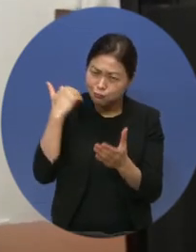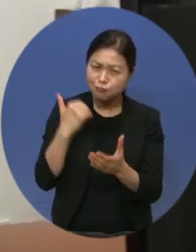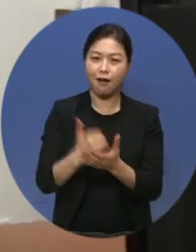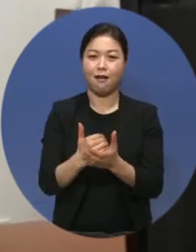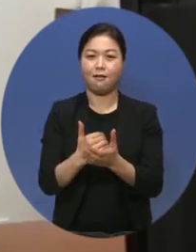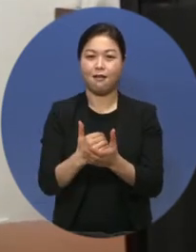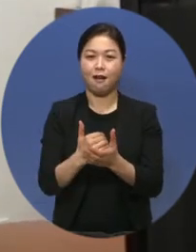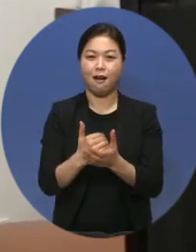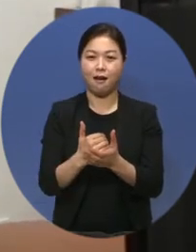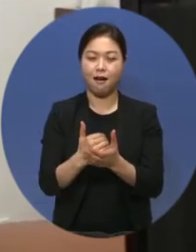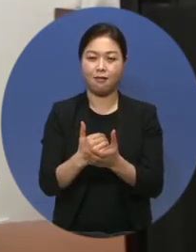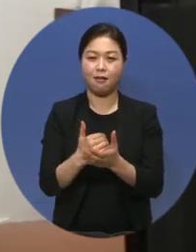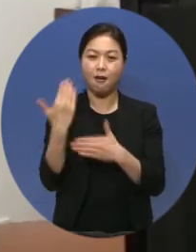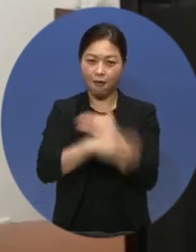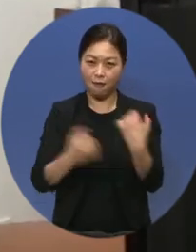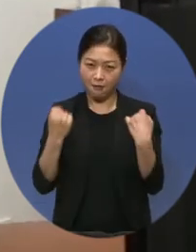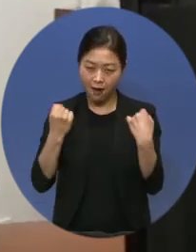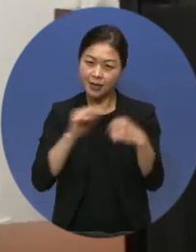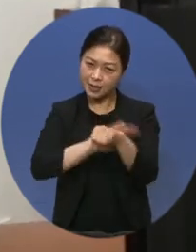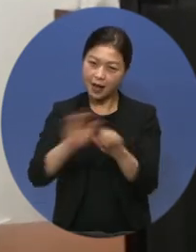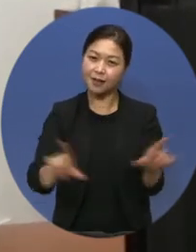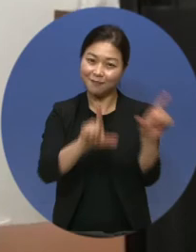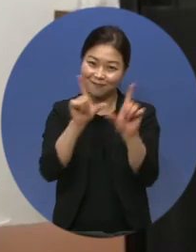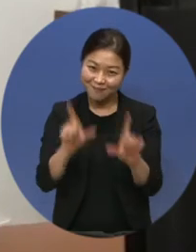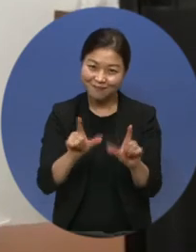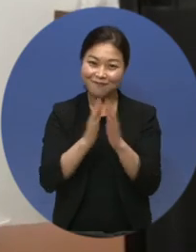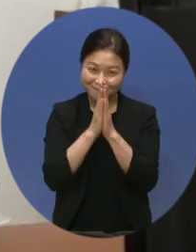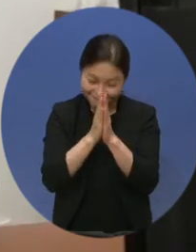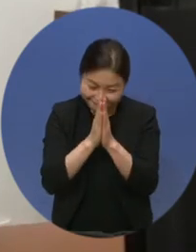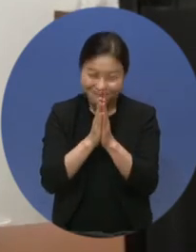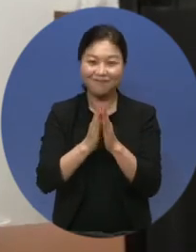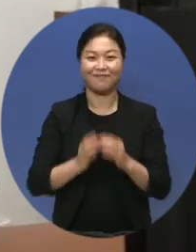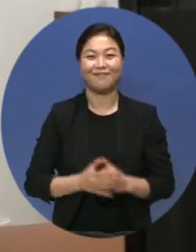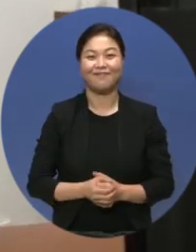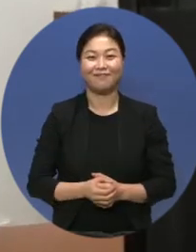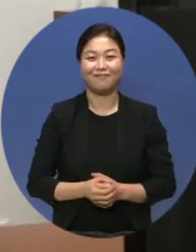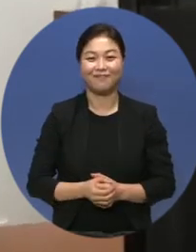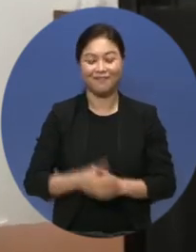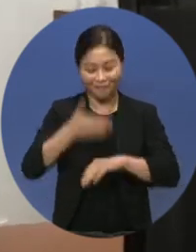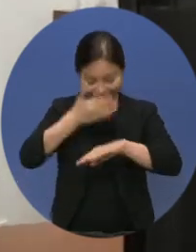풍성하고 건강하게 잘 보내시기를 부탁드립니다.